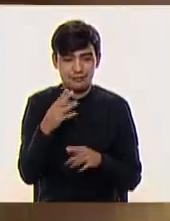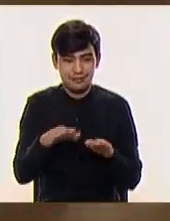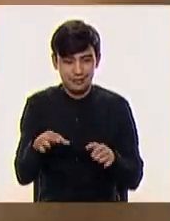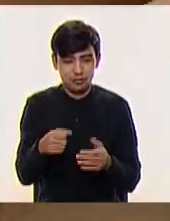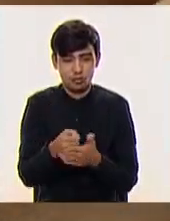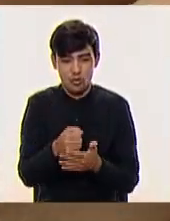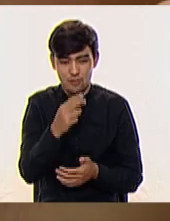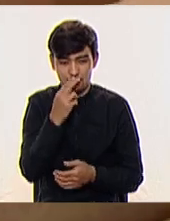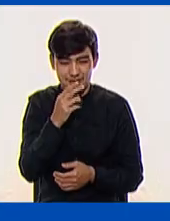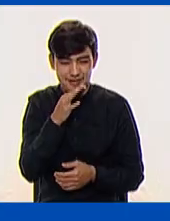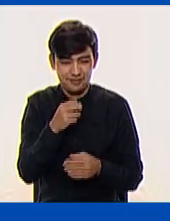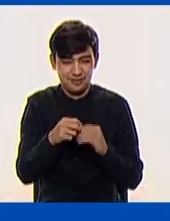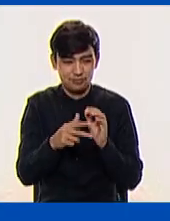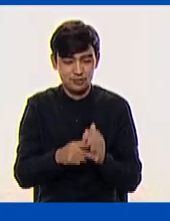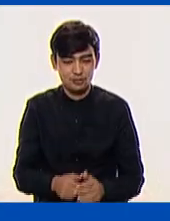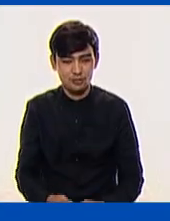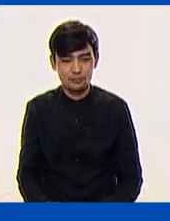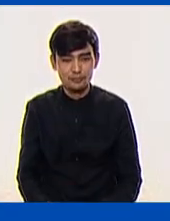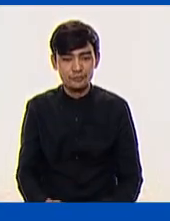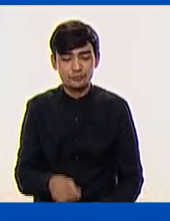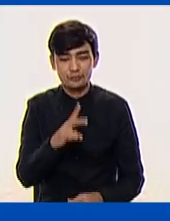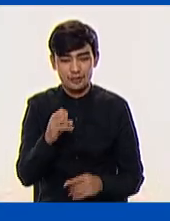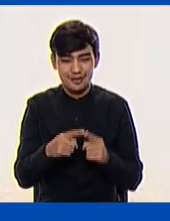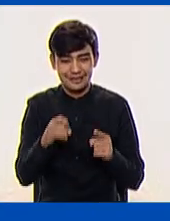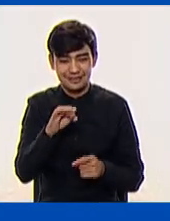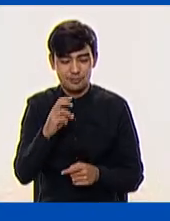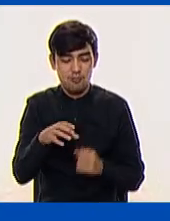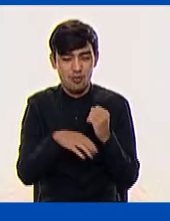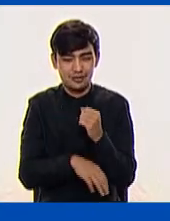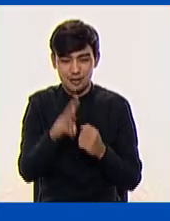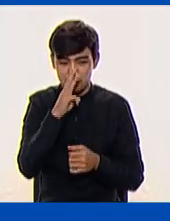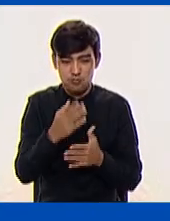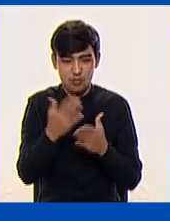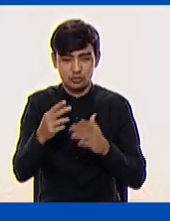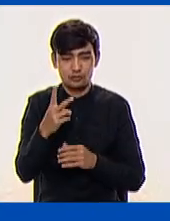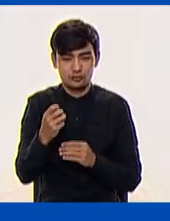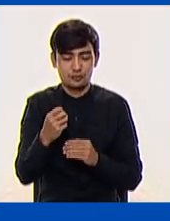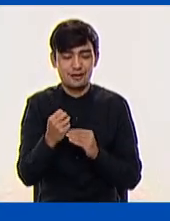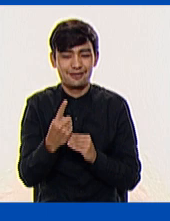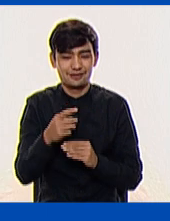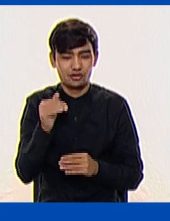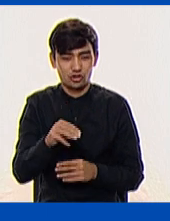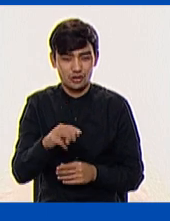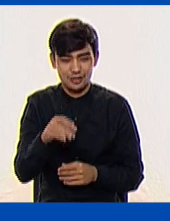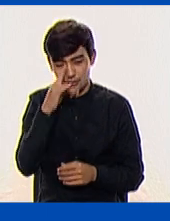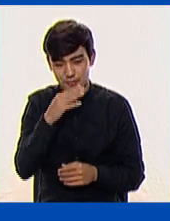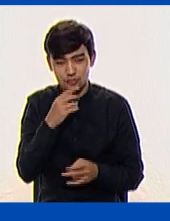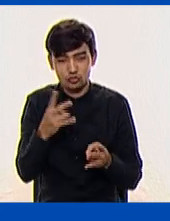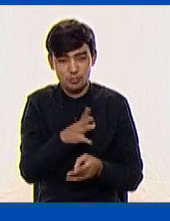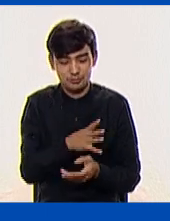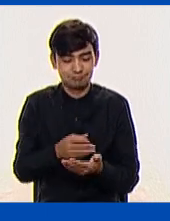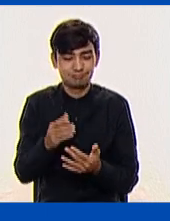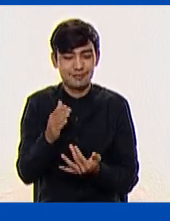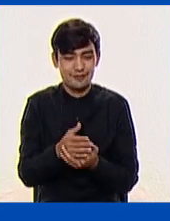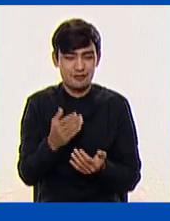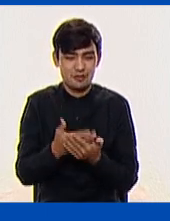до совершеннолетия. На момент иска средняя зарплата была больше 211 тысяч тенге, поэтому отец должен выплачивать